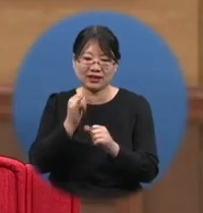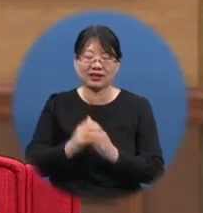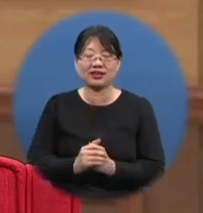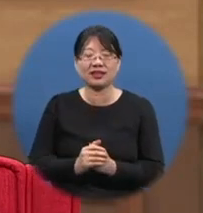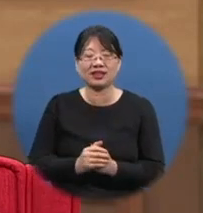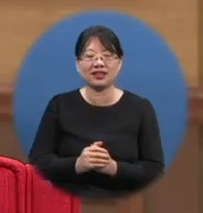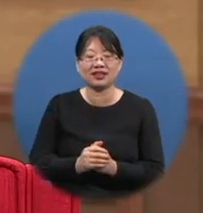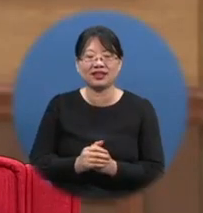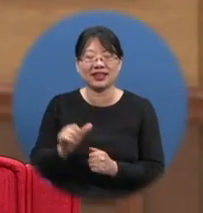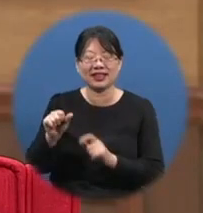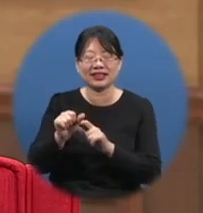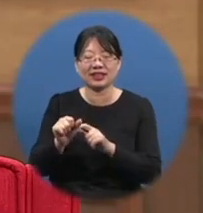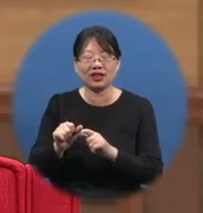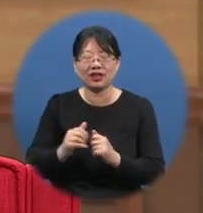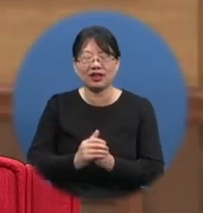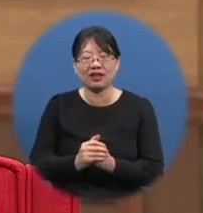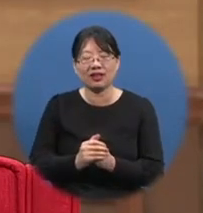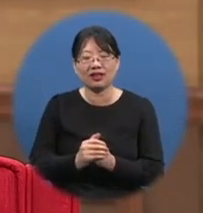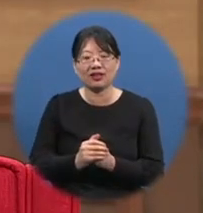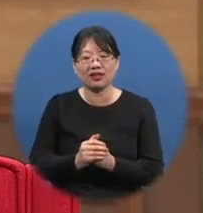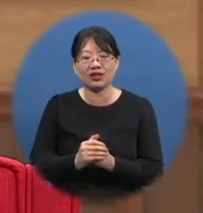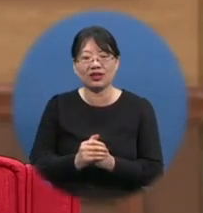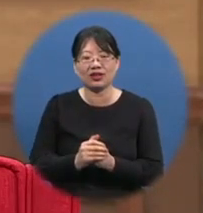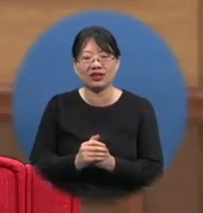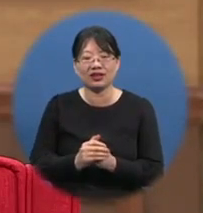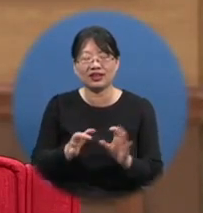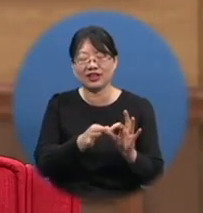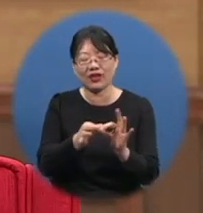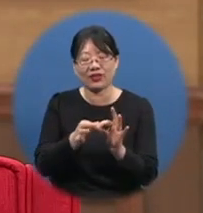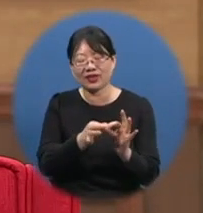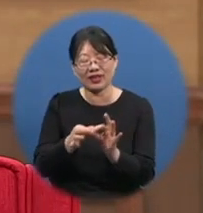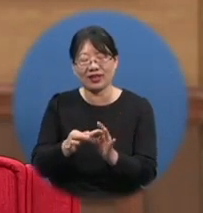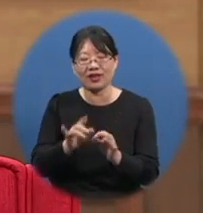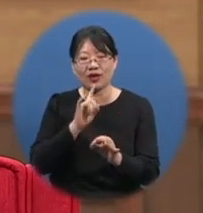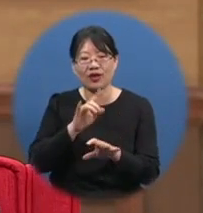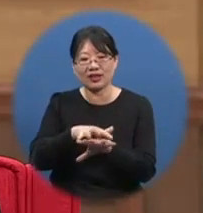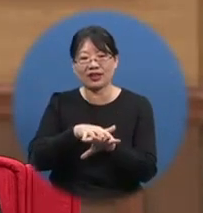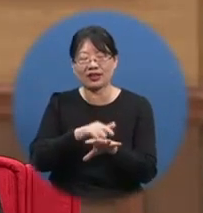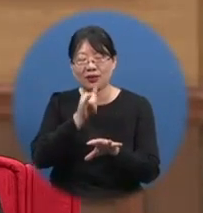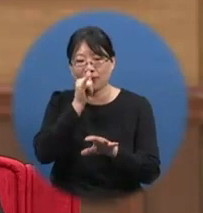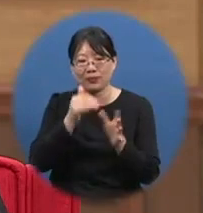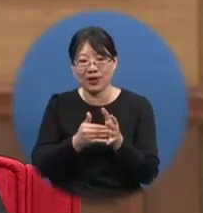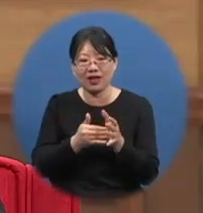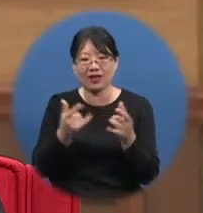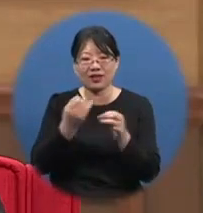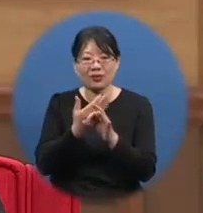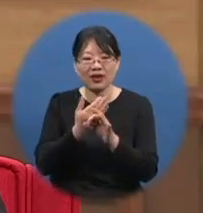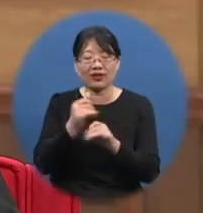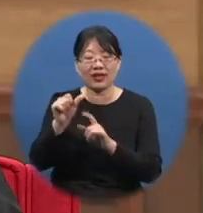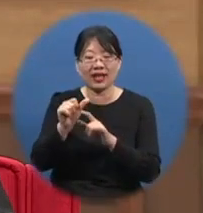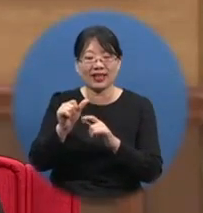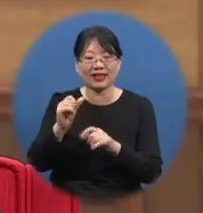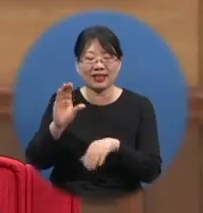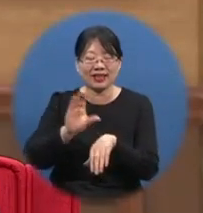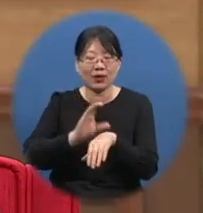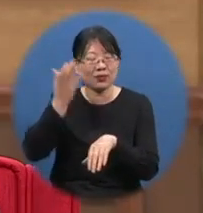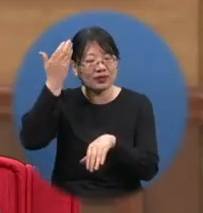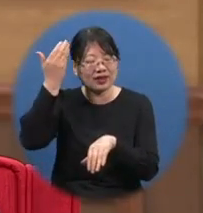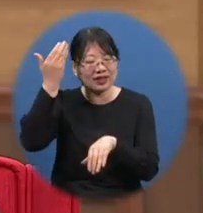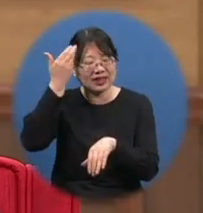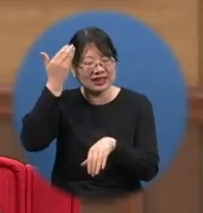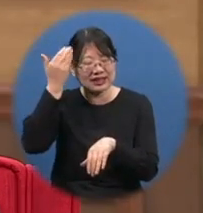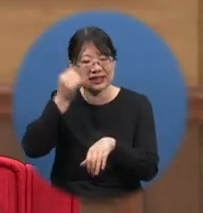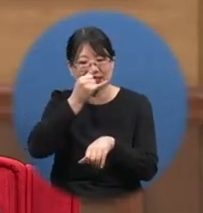N은 5G를 중심으로 한 네트워크. 연결, 예. 네트워크. 그러면은 A는 인공지능이네요. 인공지능 그렇습니다.